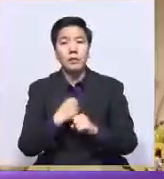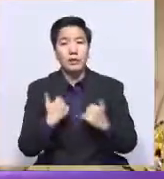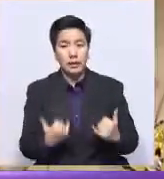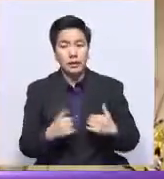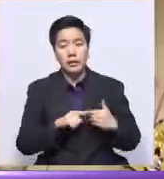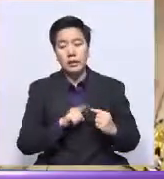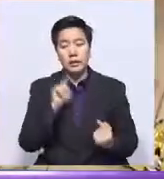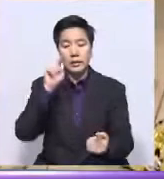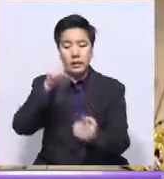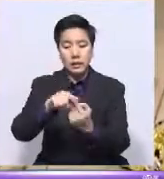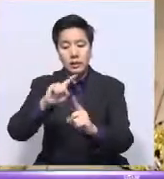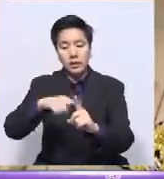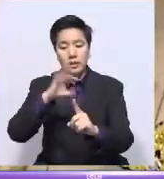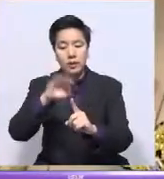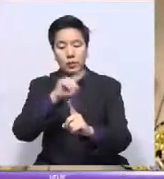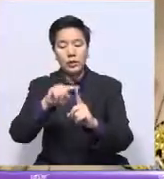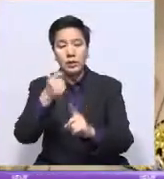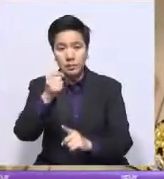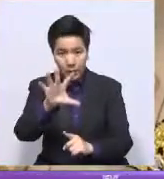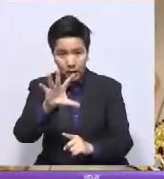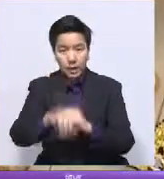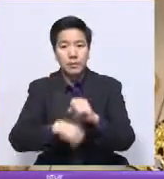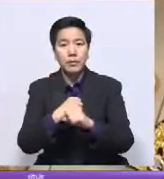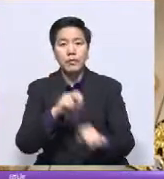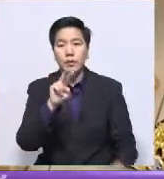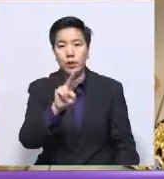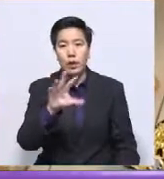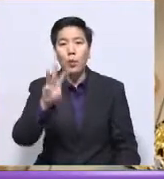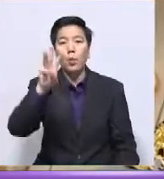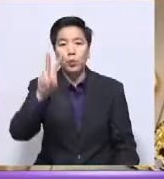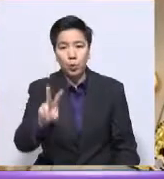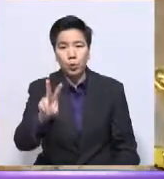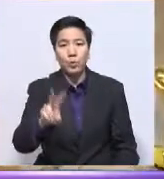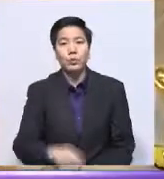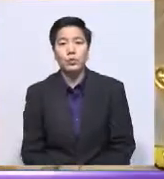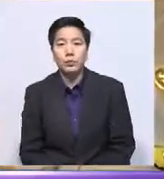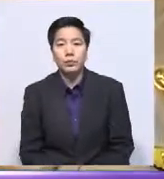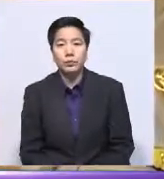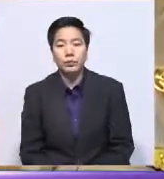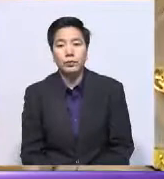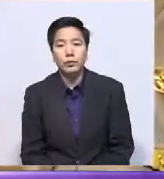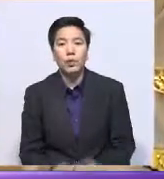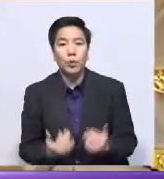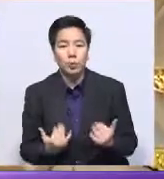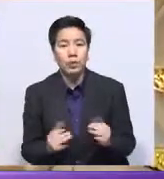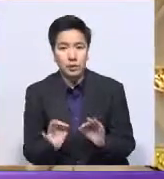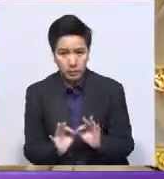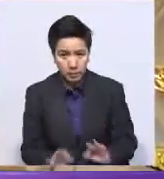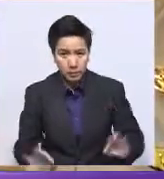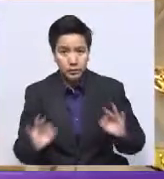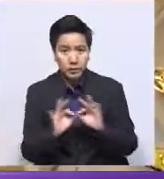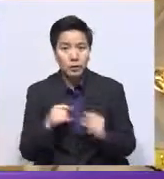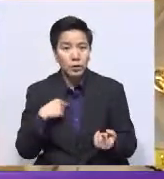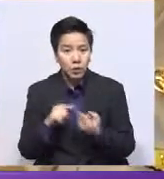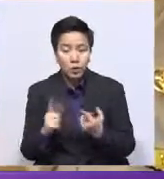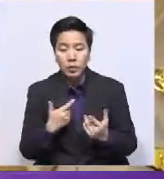จนถึง15กันยายน2562ครับ วันนี้ถือเป็นวันสำคัญนะครับที่จะมี